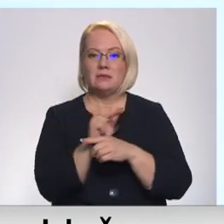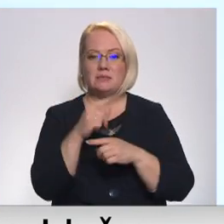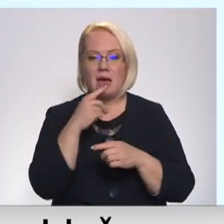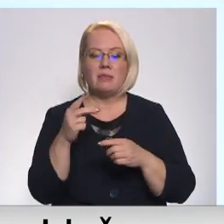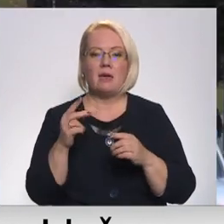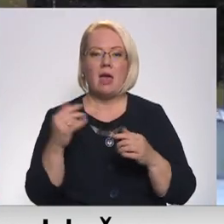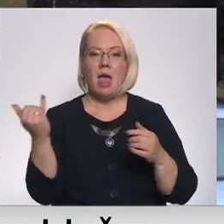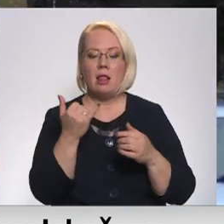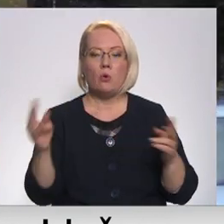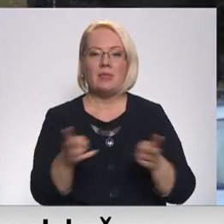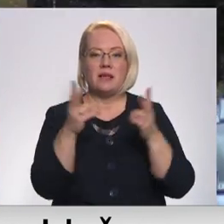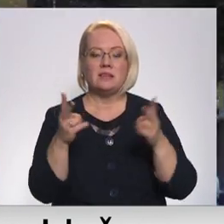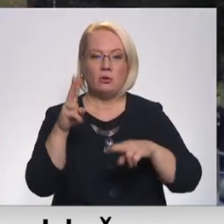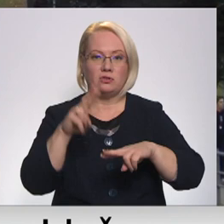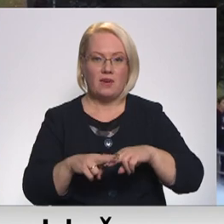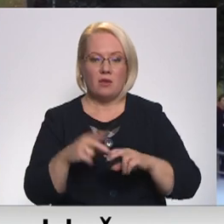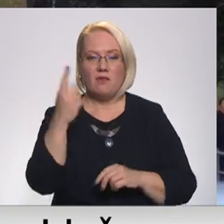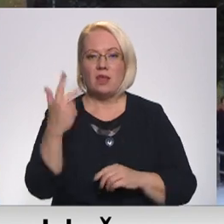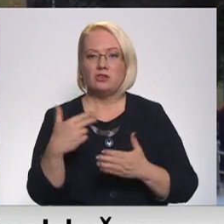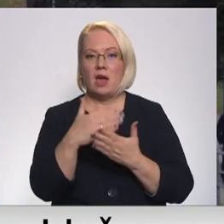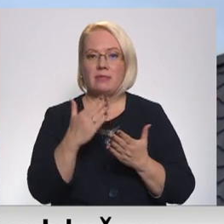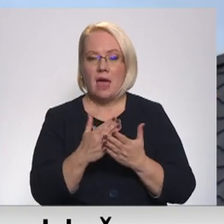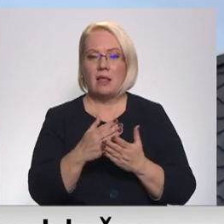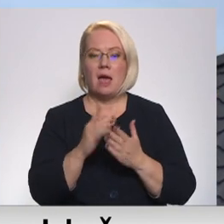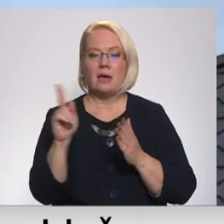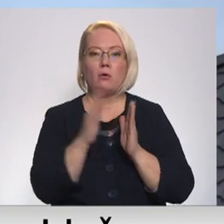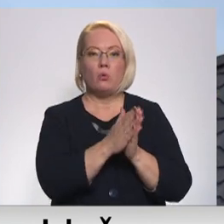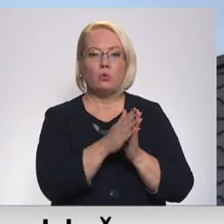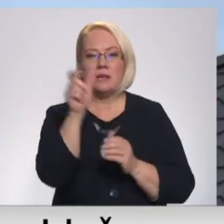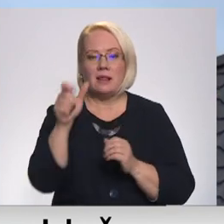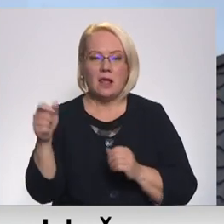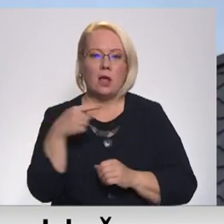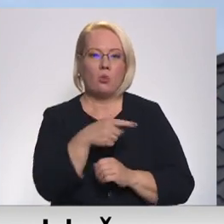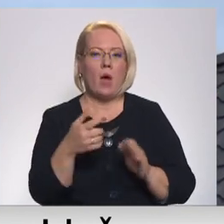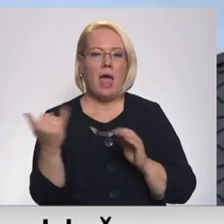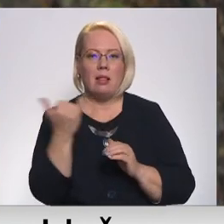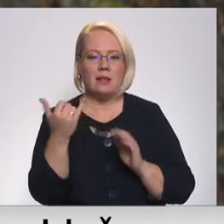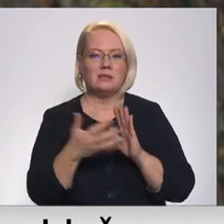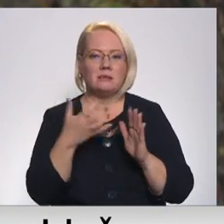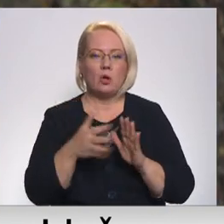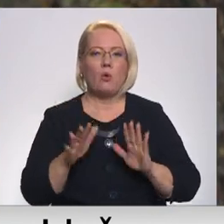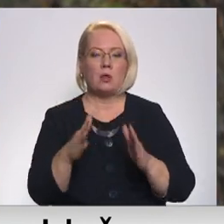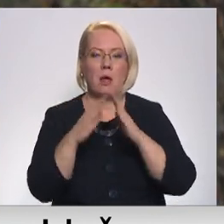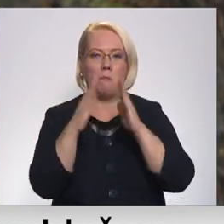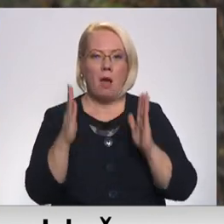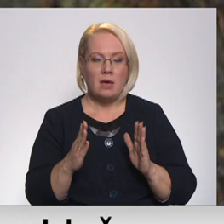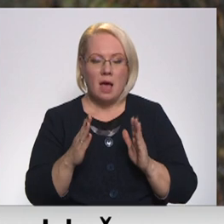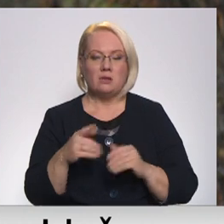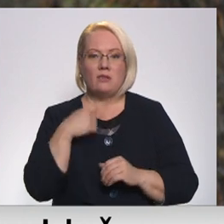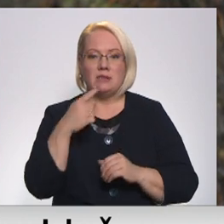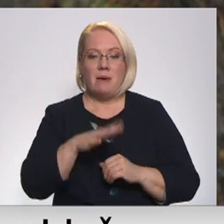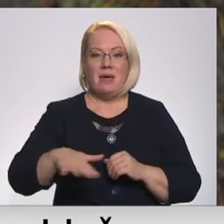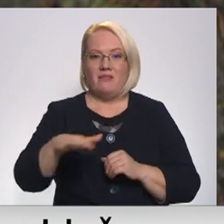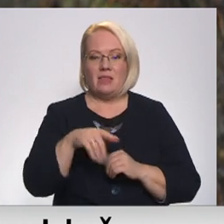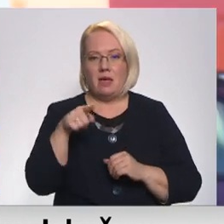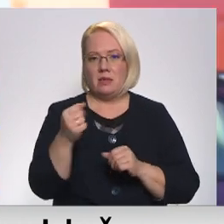dedzina uz vietas, bet vēl trešdaļa atzina ir pieprasījums no klientiem, kas tās kā kurināmo izmanto mājās. Kā vieni tā otri vidē nodara